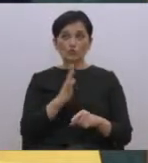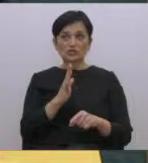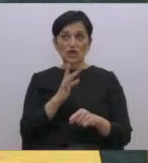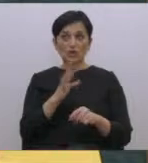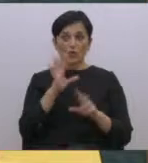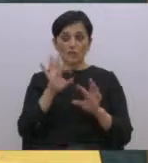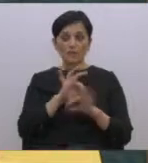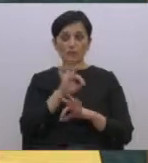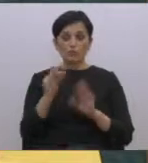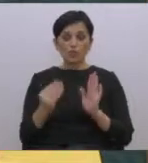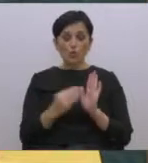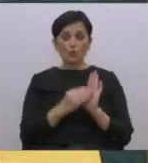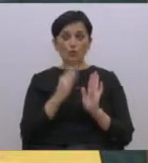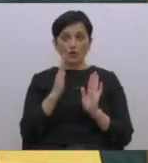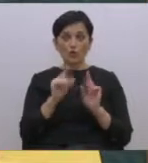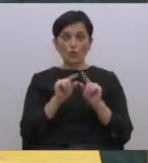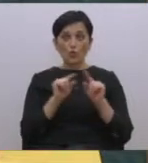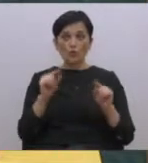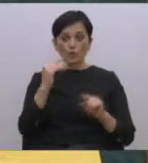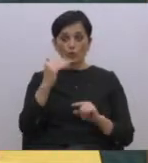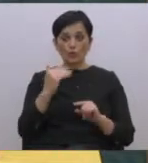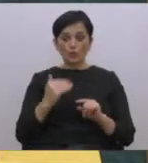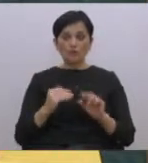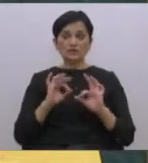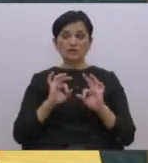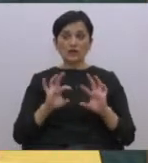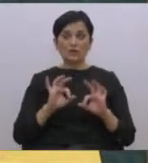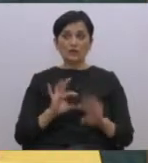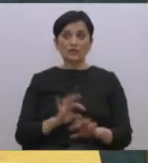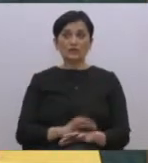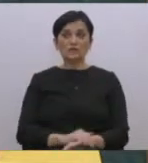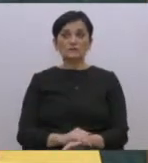6 sahartulus, canon șculele bișetani 6